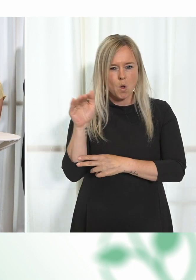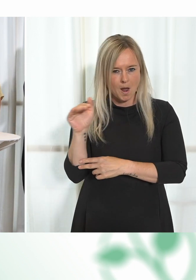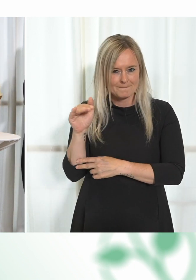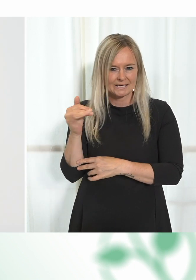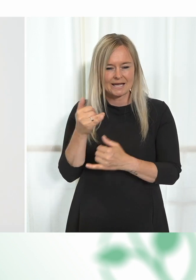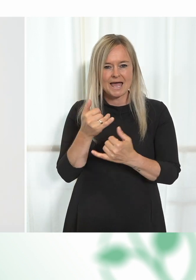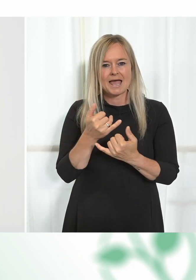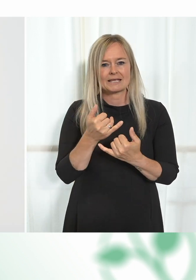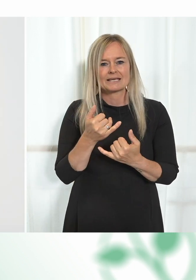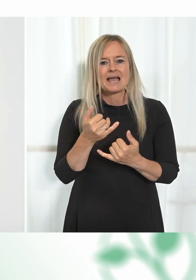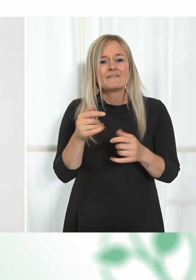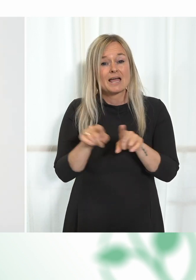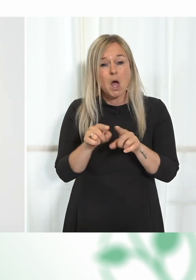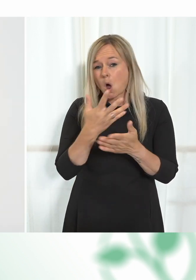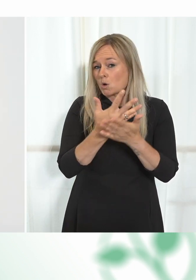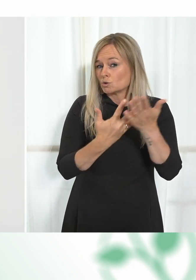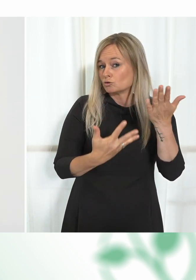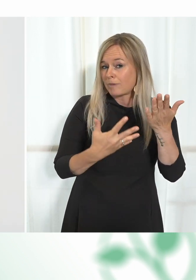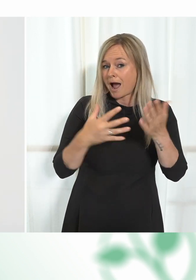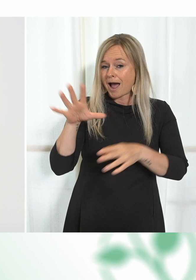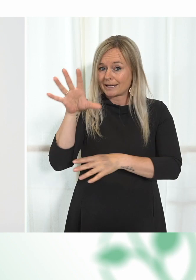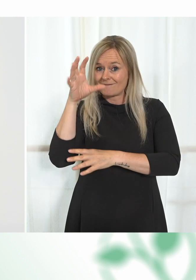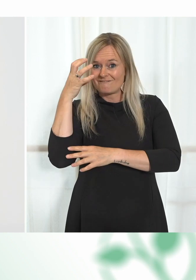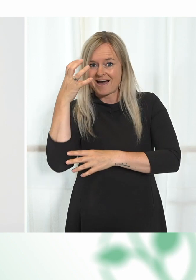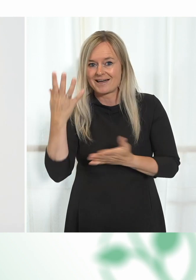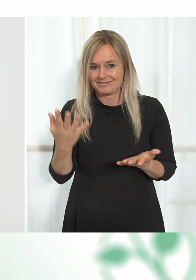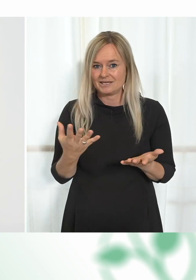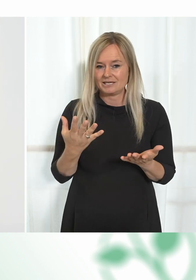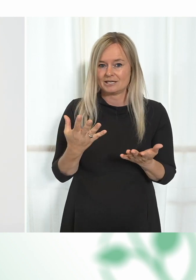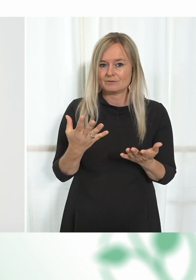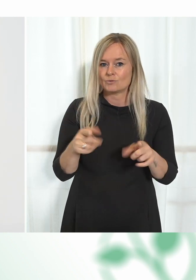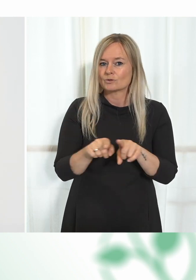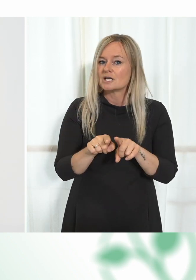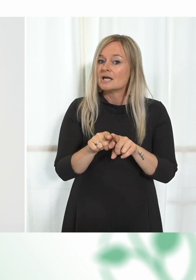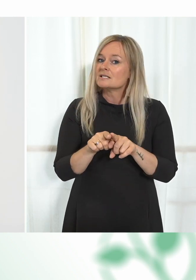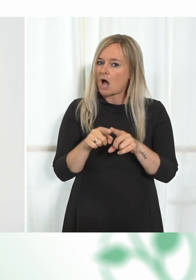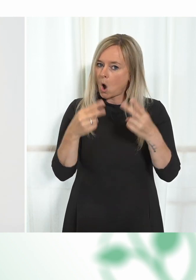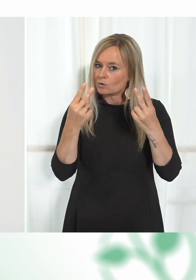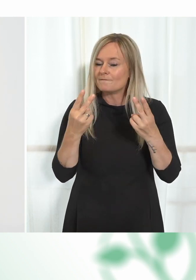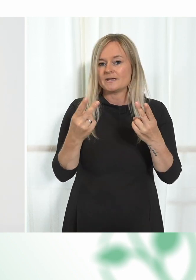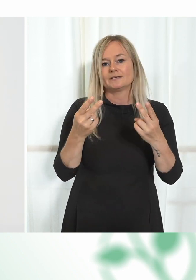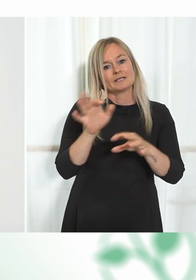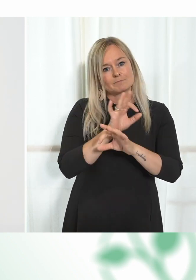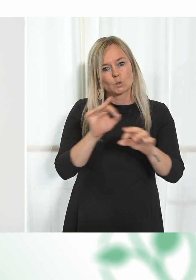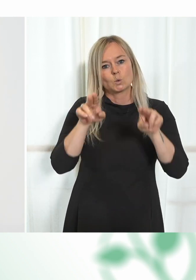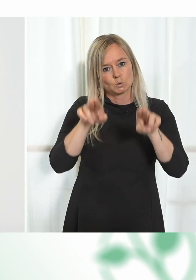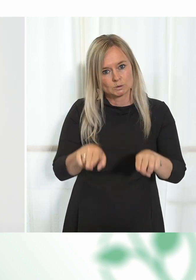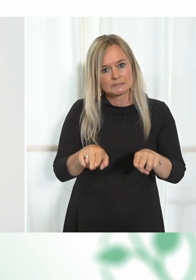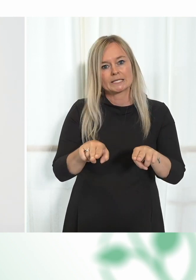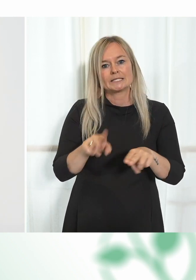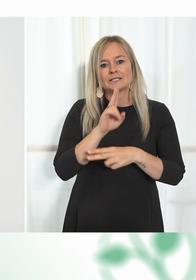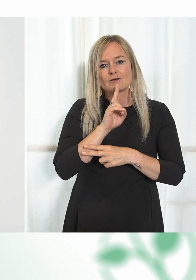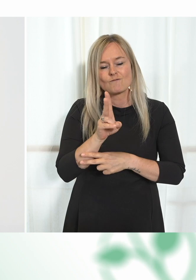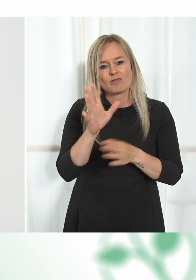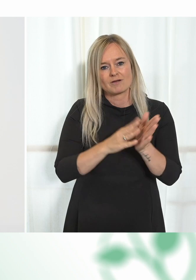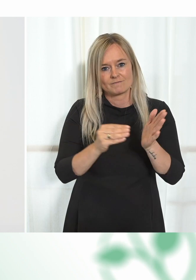bildet natürlich unsere Sprache auch die Wahrnehmung, und da ist es ganz wichtig, dass man da auch auf die Behinderung richtig und gut eingeht. Das heißt, wenn